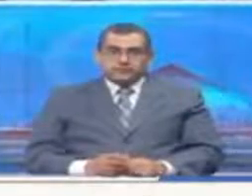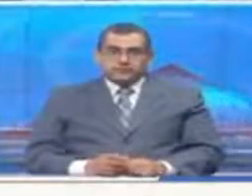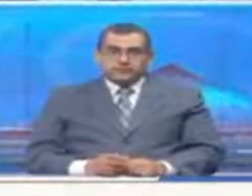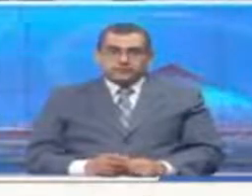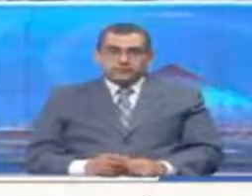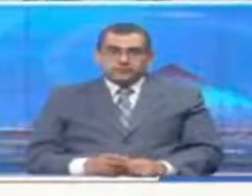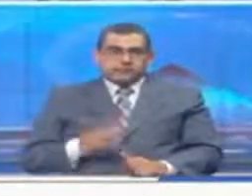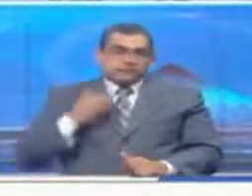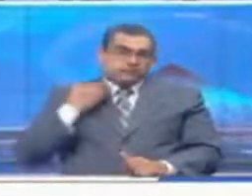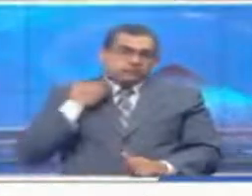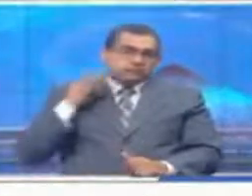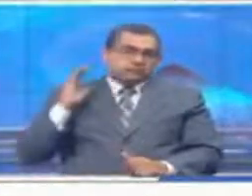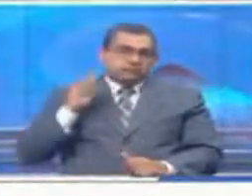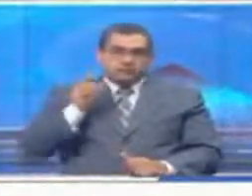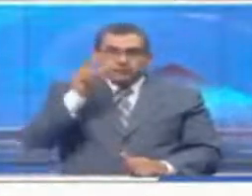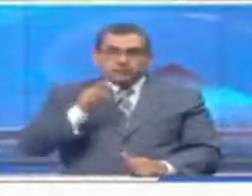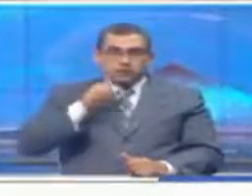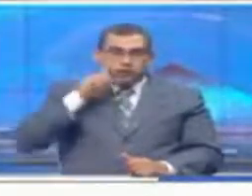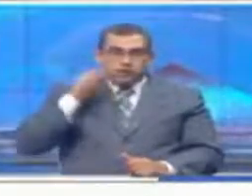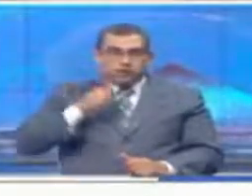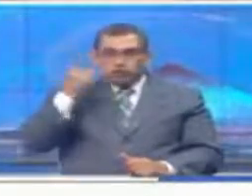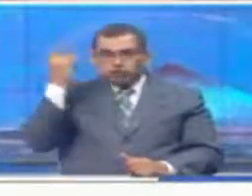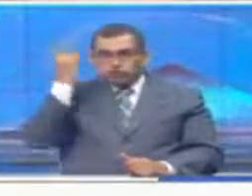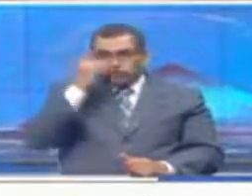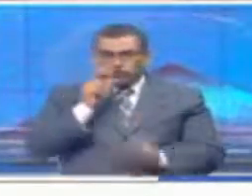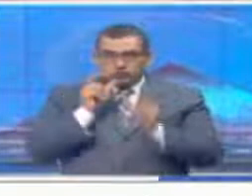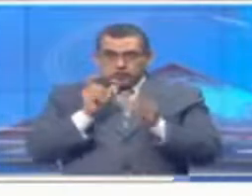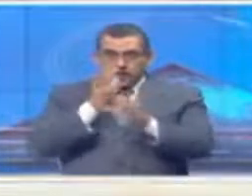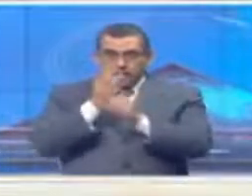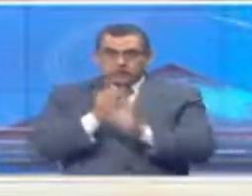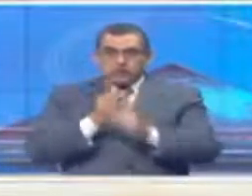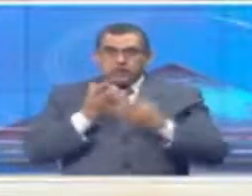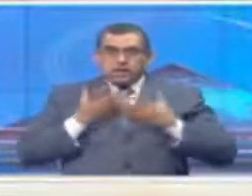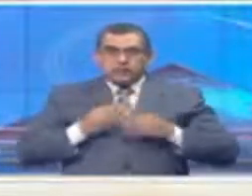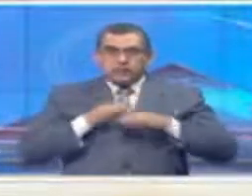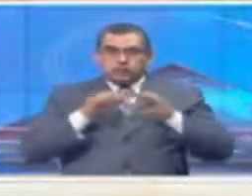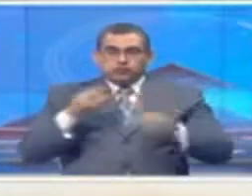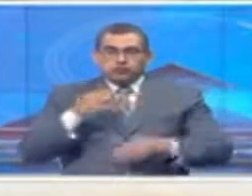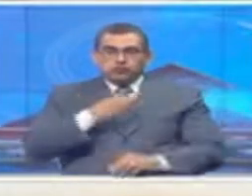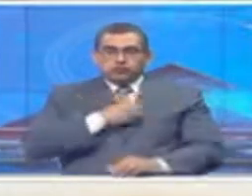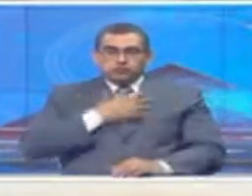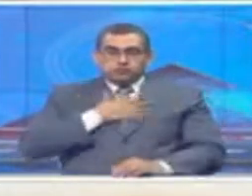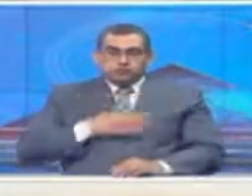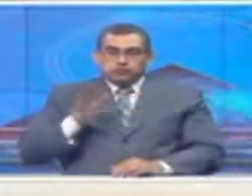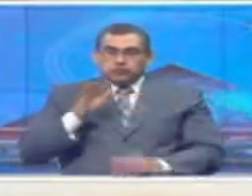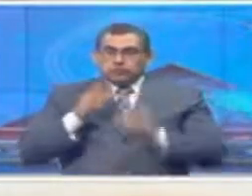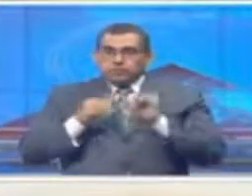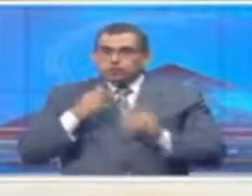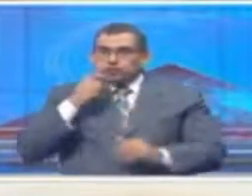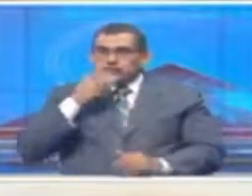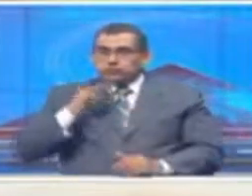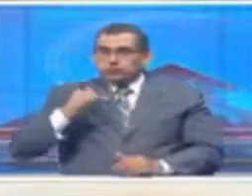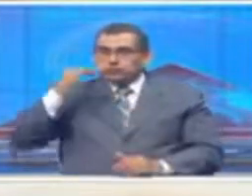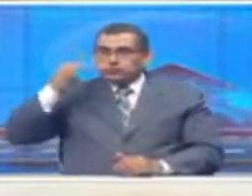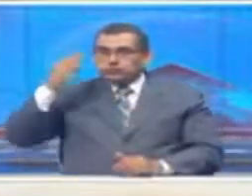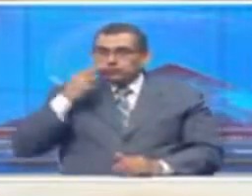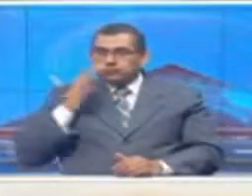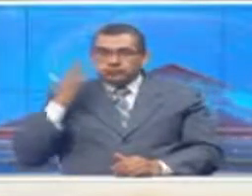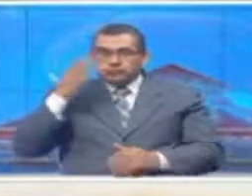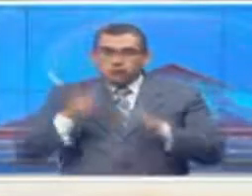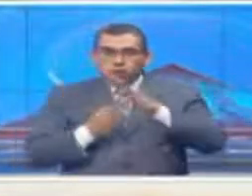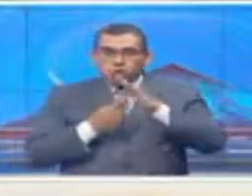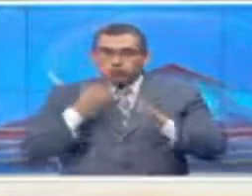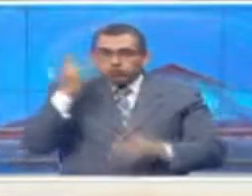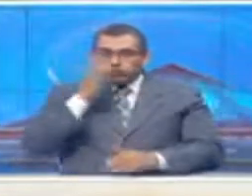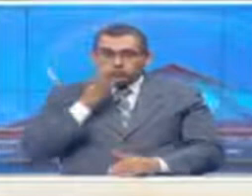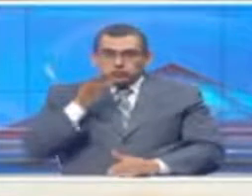الفخر والاعتزاز برجال الشرطة وجهودهم في حفظ الأمن والاستقرار هو شعور الشباب المصري من مختلف الأعمار أثناء زيارتهم لأكاديمية